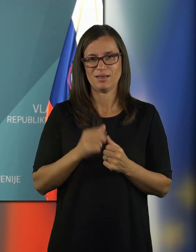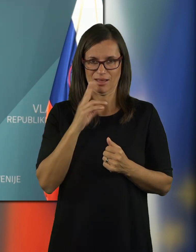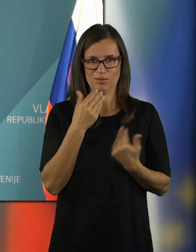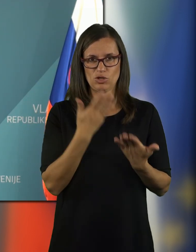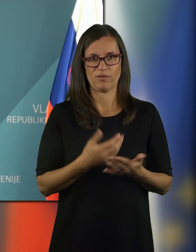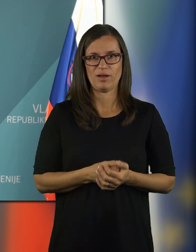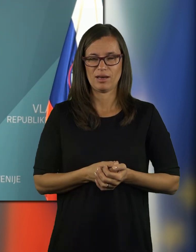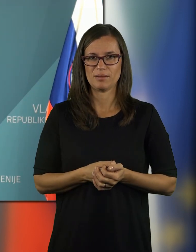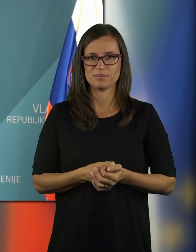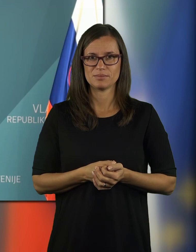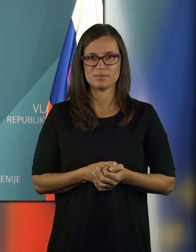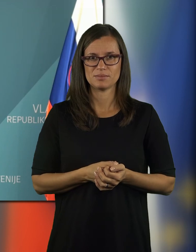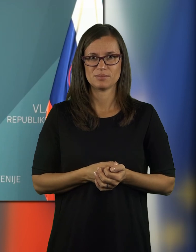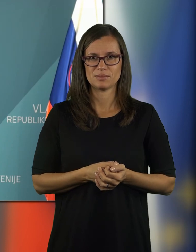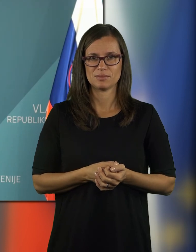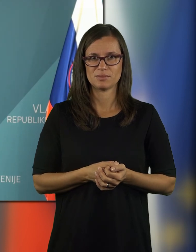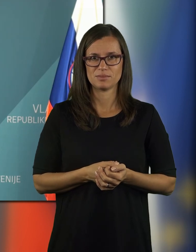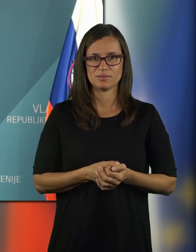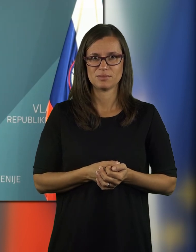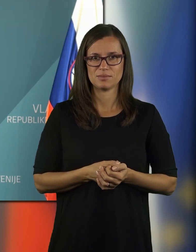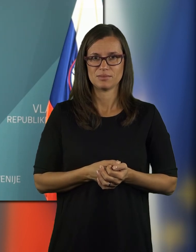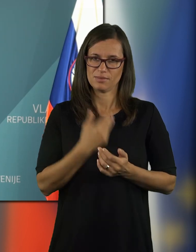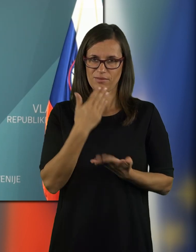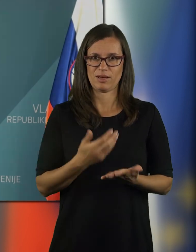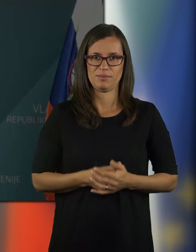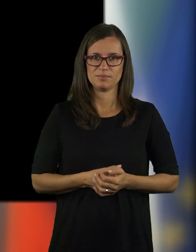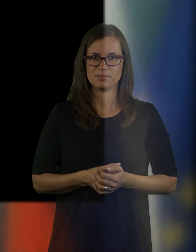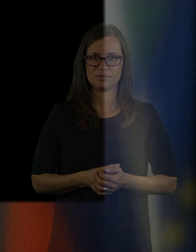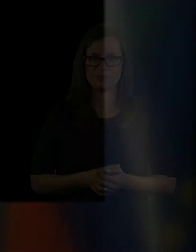Bomo preverili to. Hvala.